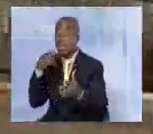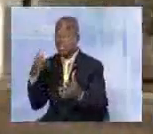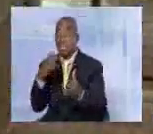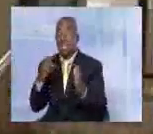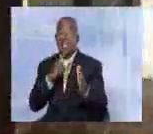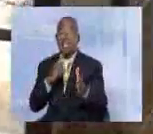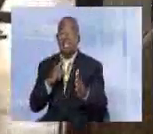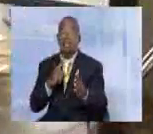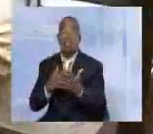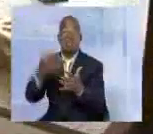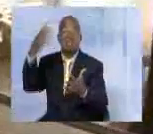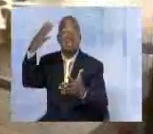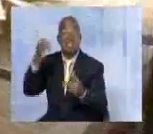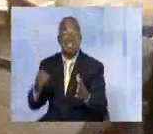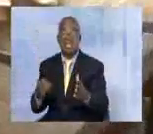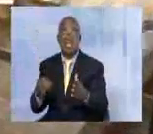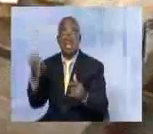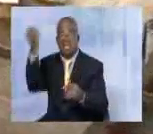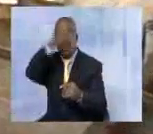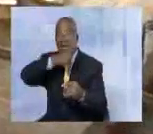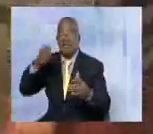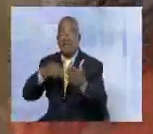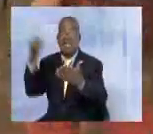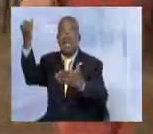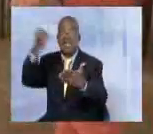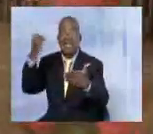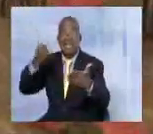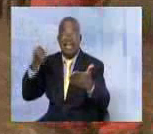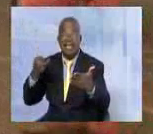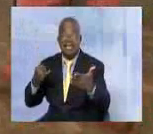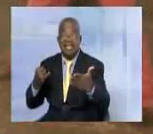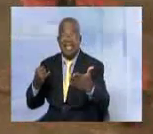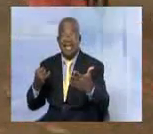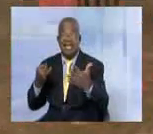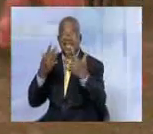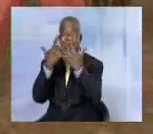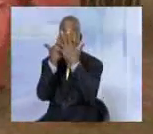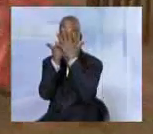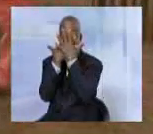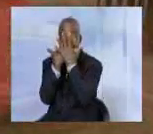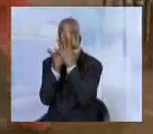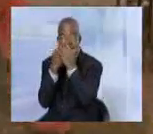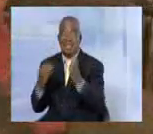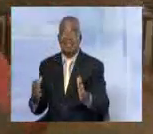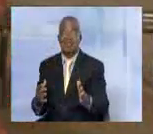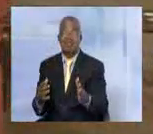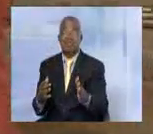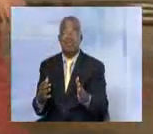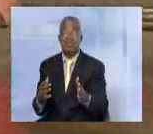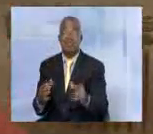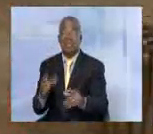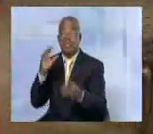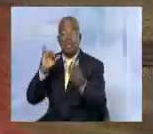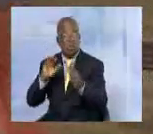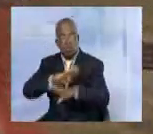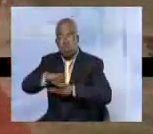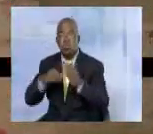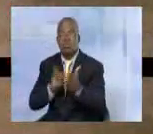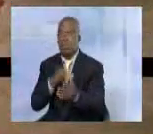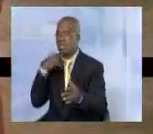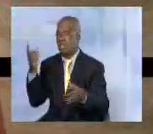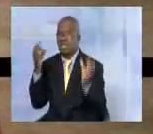des designers sud-africains, il leur a offert cet écrin. Pour un musée du design, c'est assez excitant d'être installé dans une ancienne